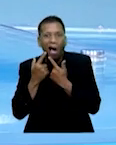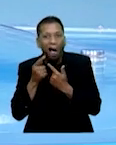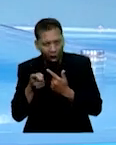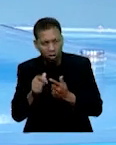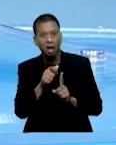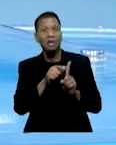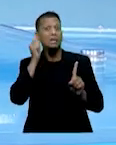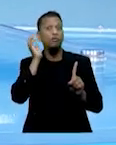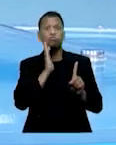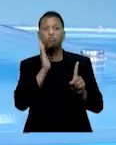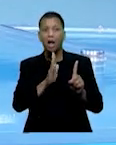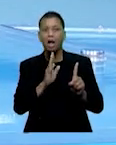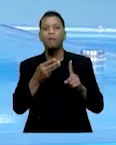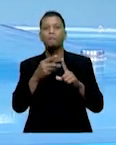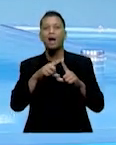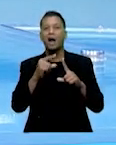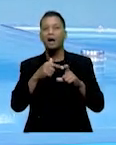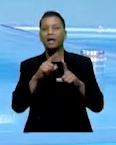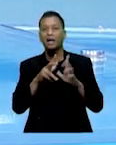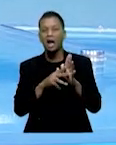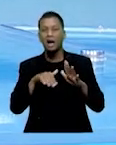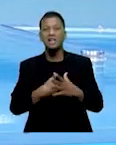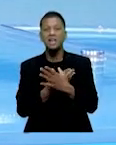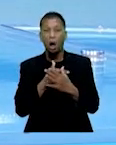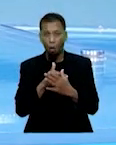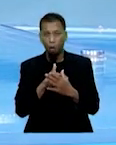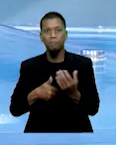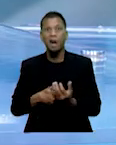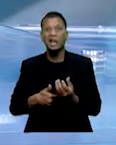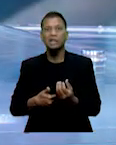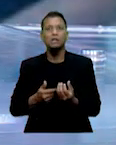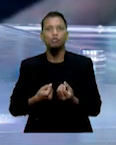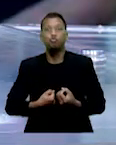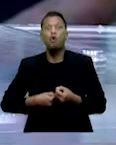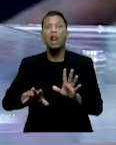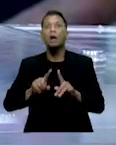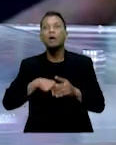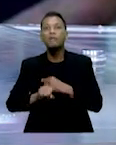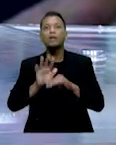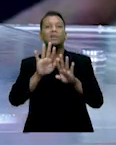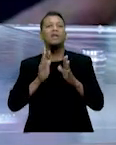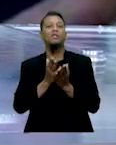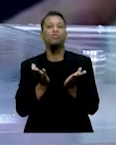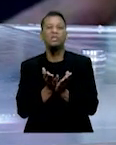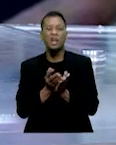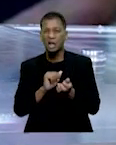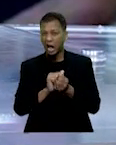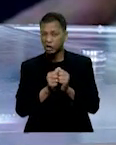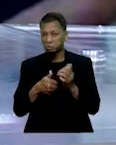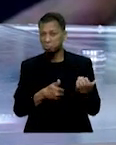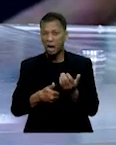Pemirsa, karena tergiur uang jutaan, seorang ibu muda di Barelang, Kepulauan Riau, menjual bayinya sendiri melalui media sosial. Kasus penjualan bayi